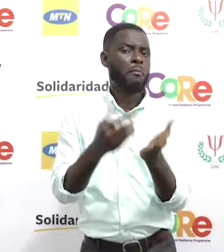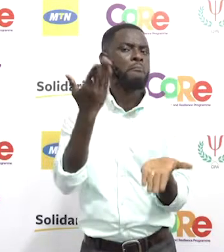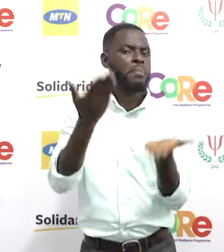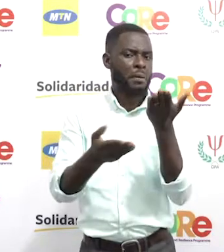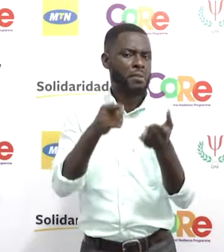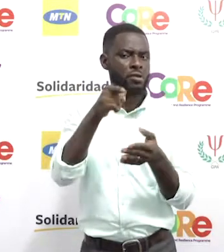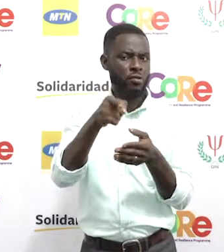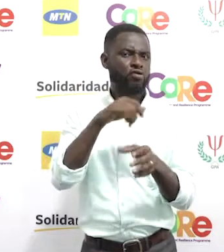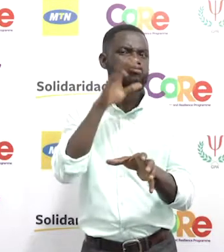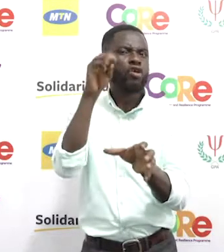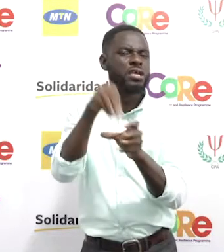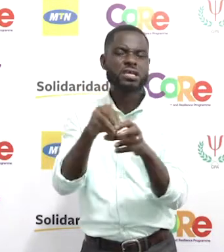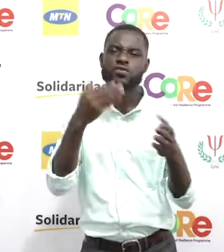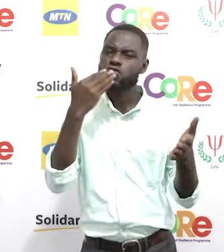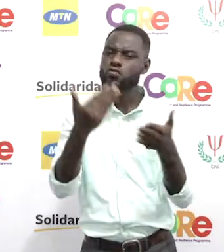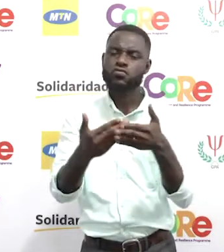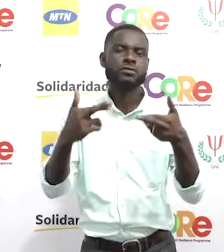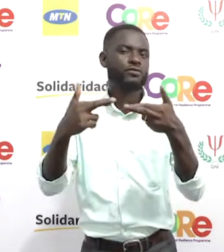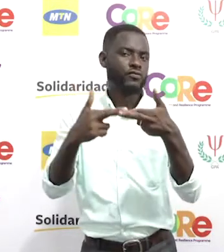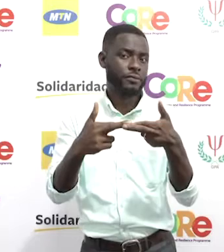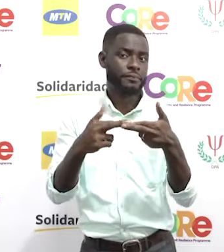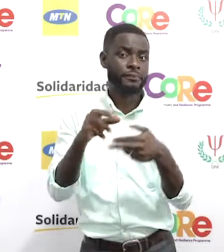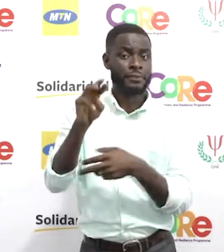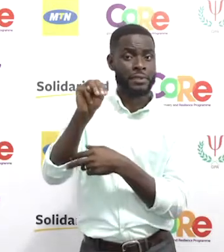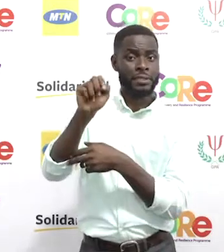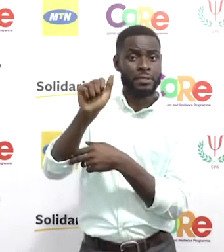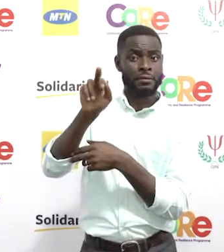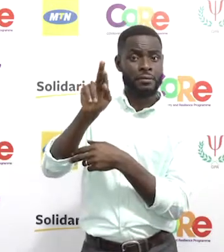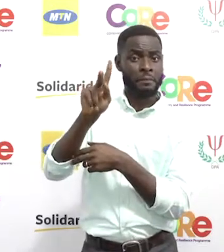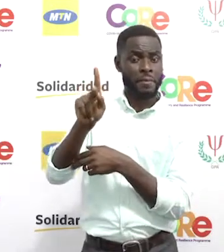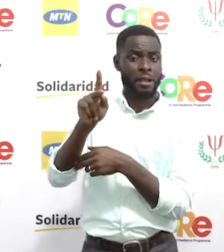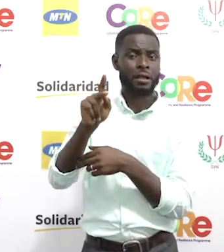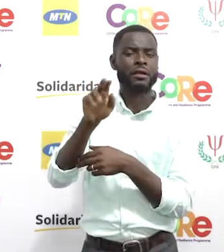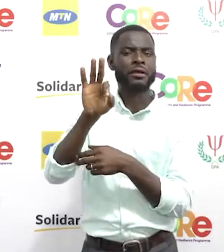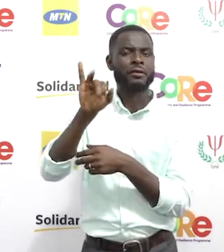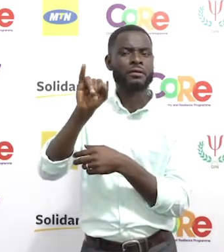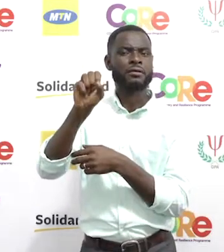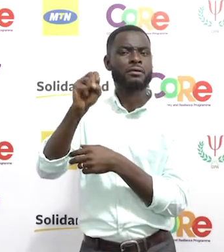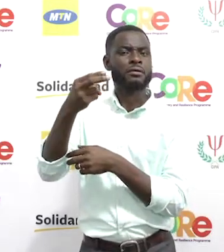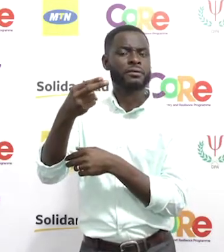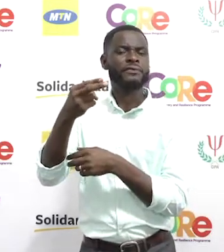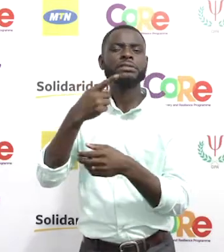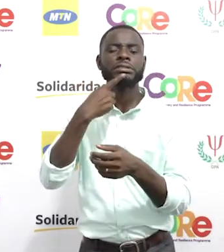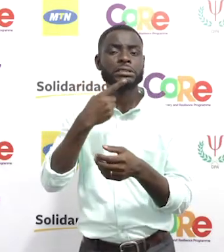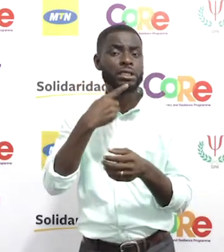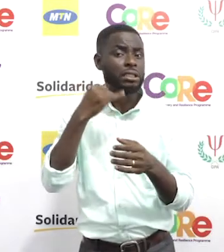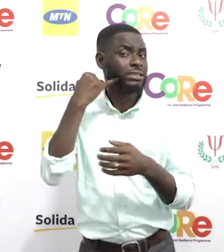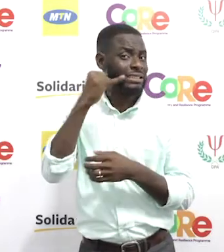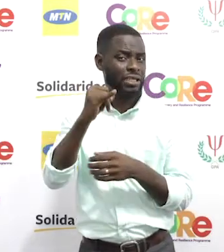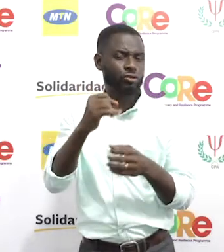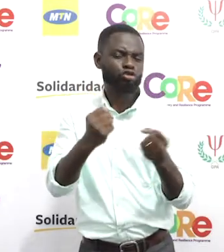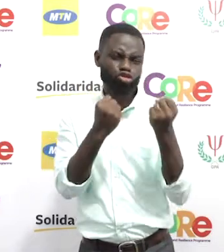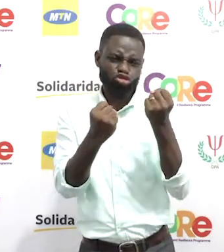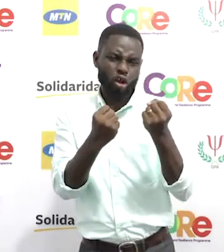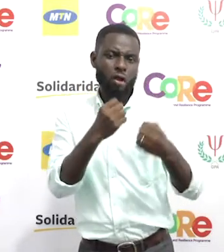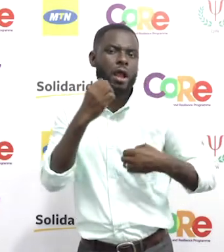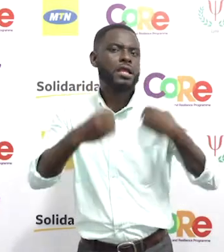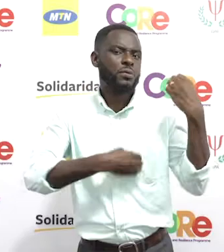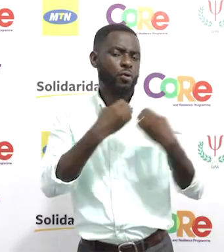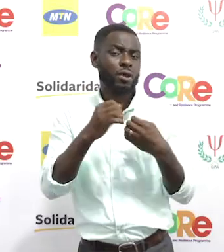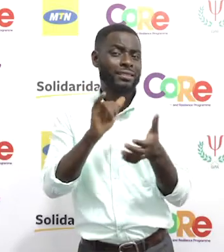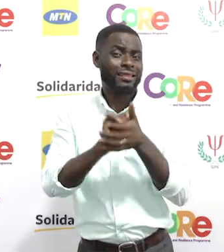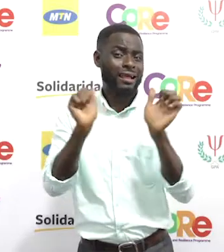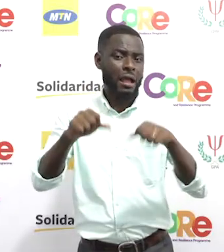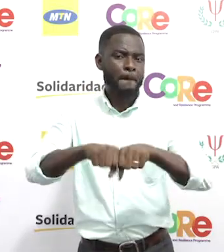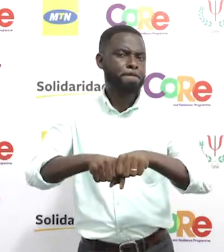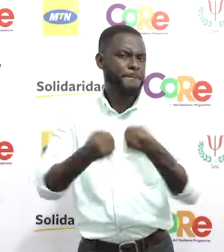wo mlinkula ne hii. Ni chonwake na nyobo pejogban. Macfish ywe moko. Awonga yele eji